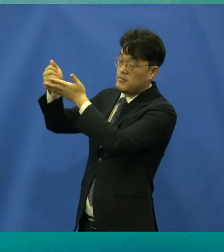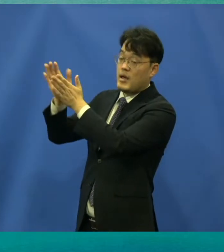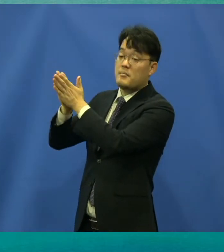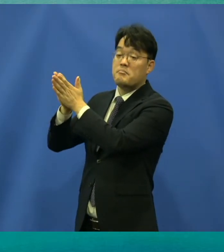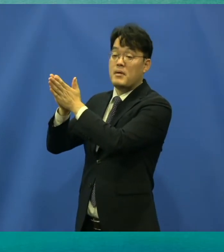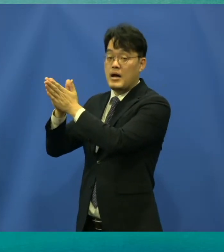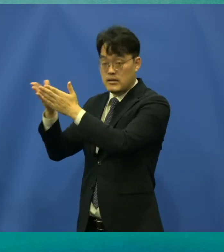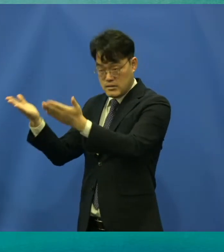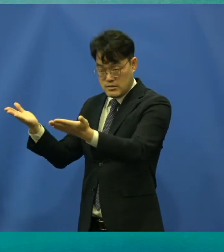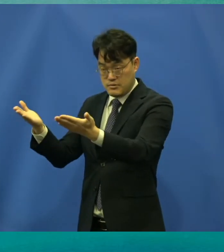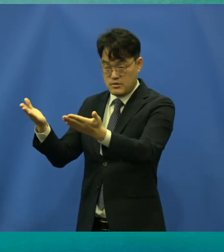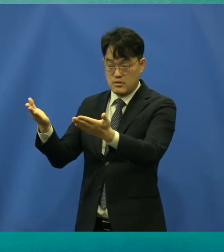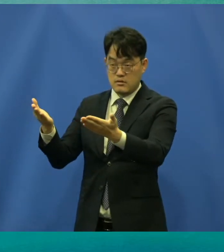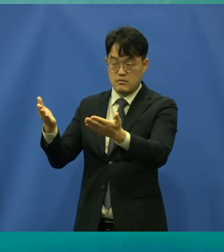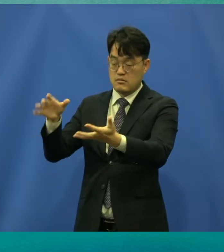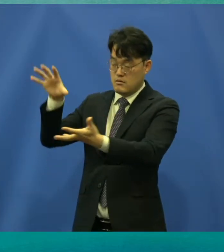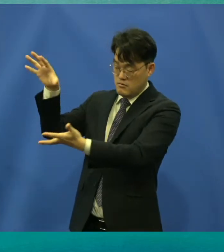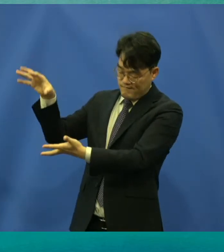그대로 대언하는 것입니다.